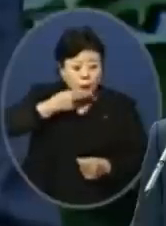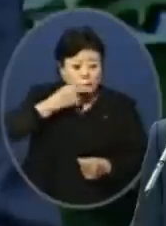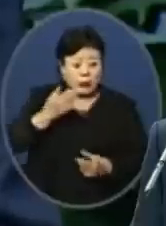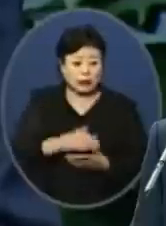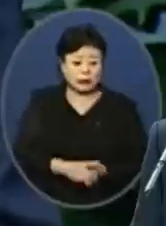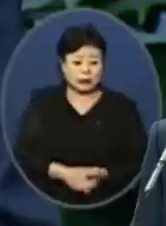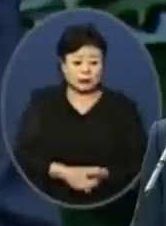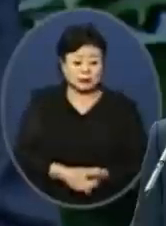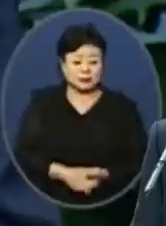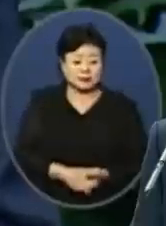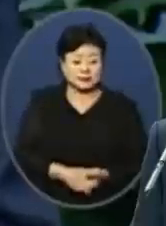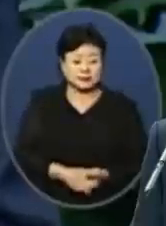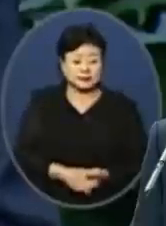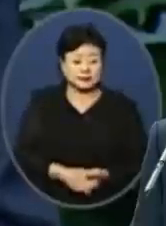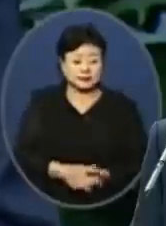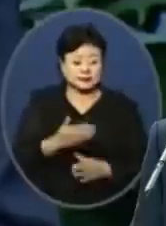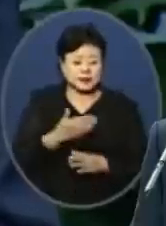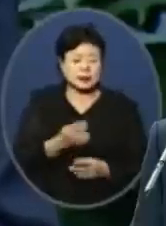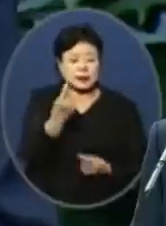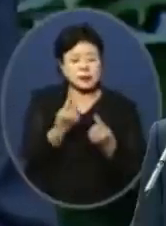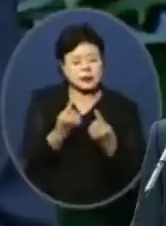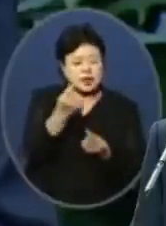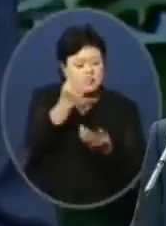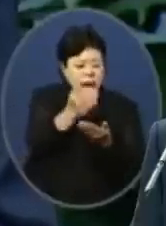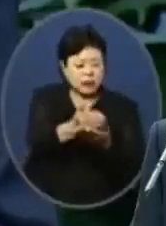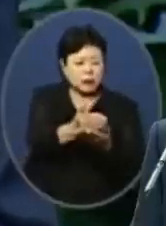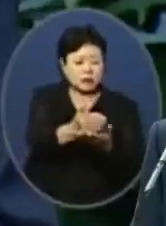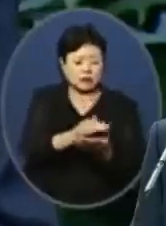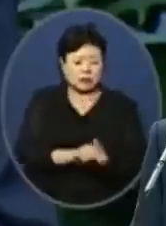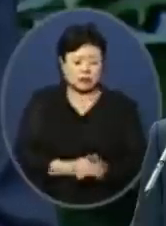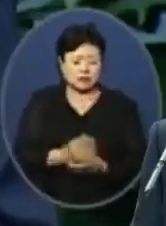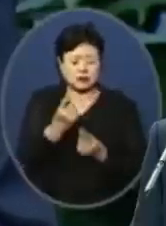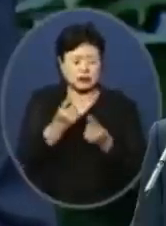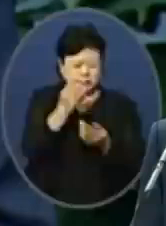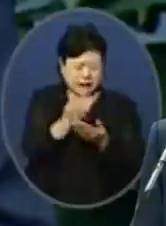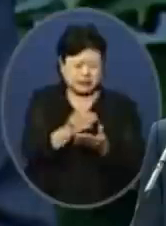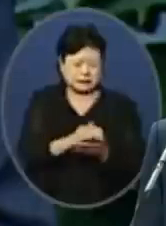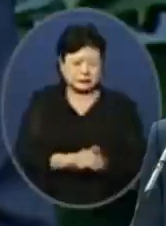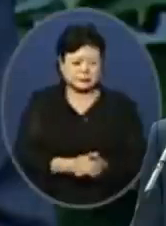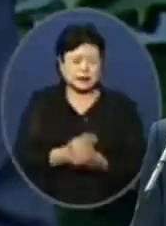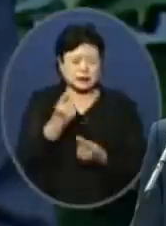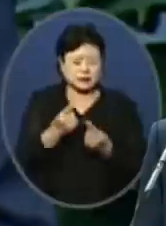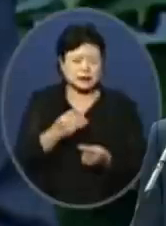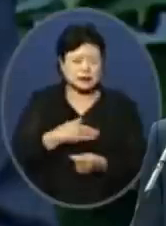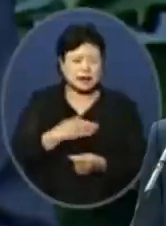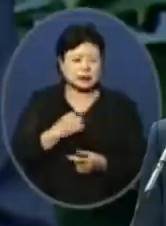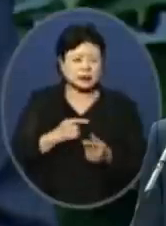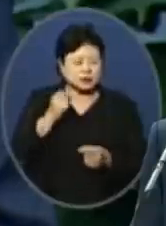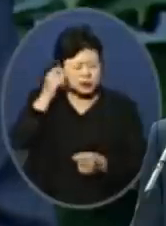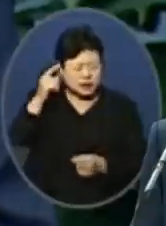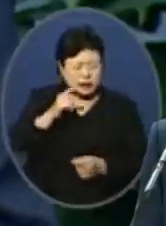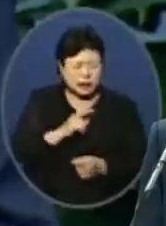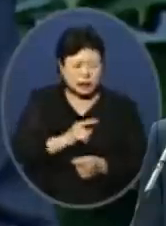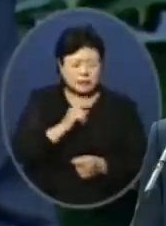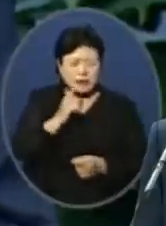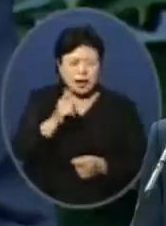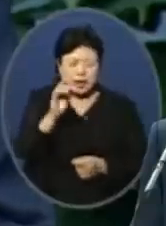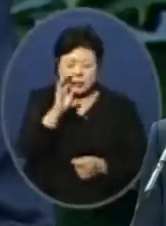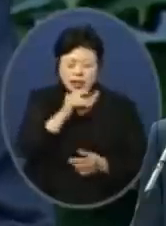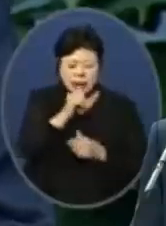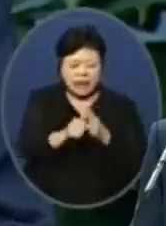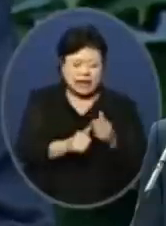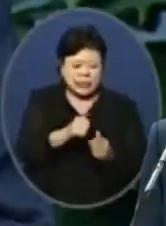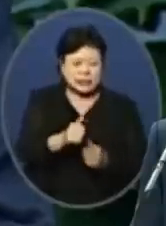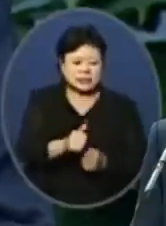것입니다. 남하고 비교하지 말아야 된다. 절대 비교하지 말아야 되겠습니다. 비교해서 나는 저 사람보다 낫다고 생각하면 하나님이